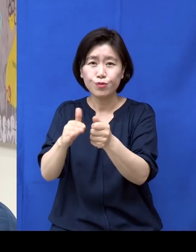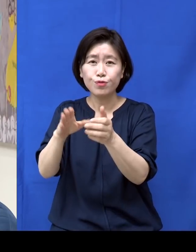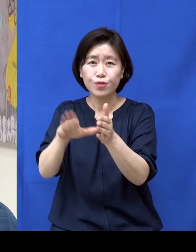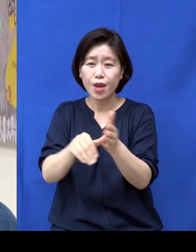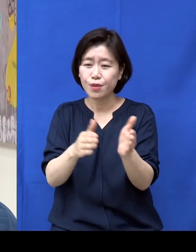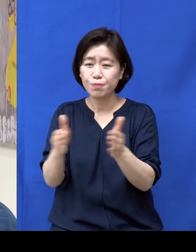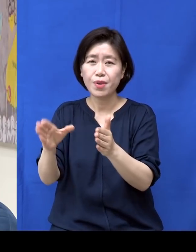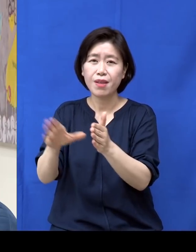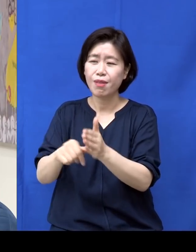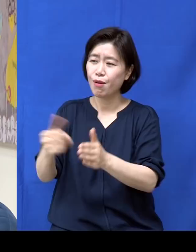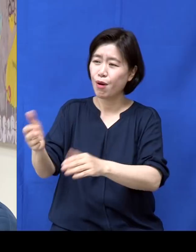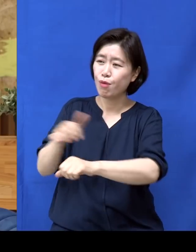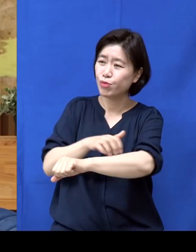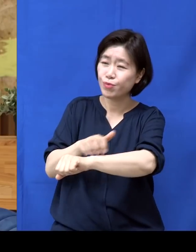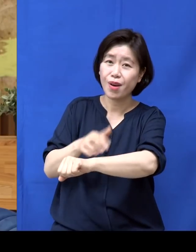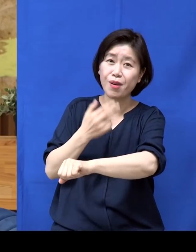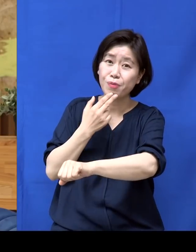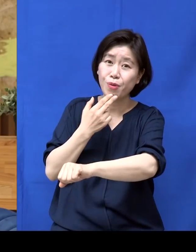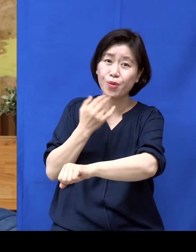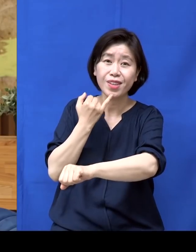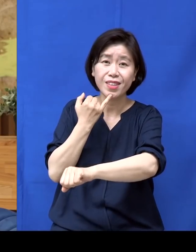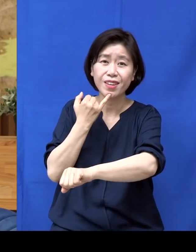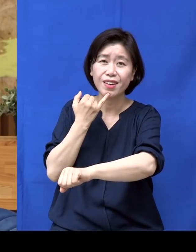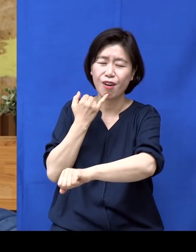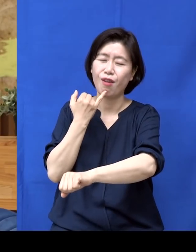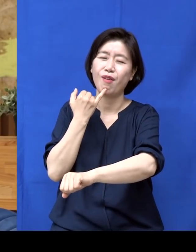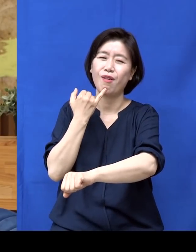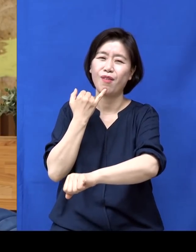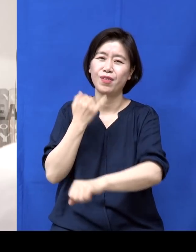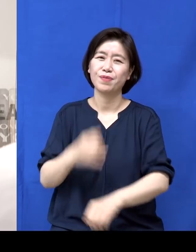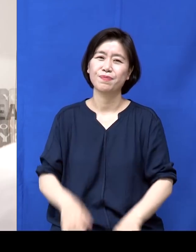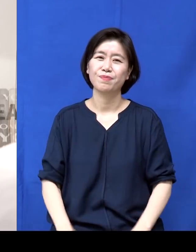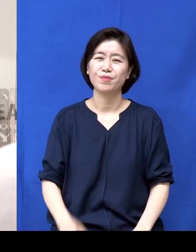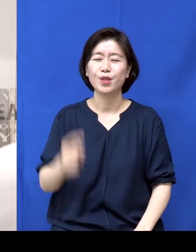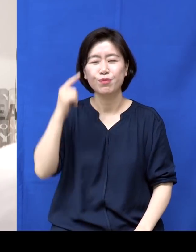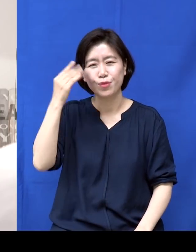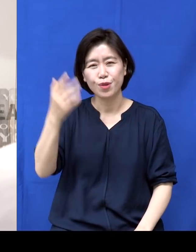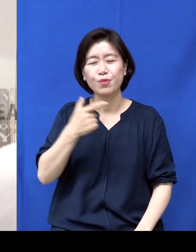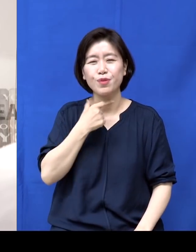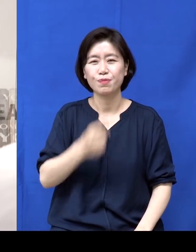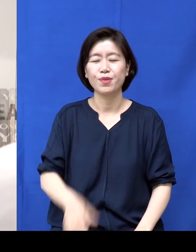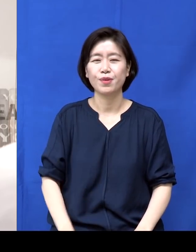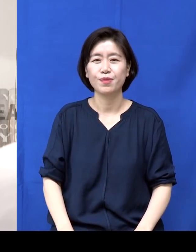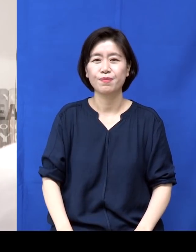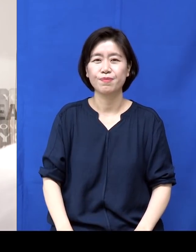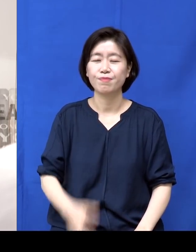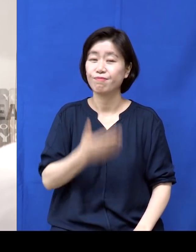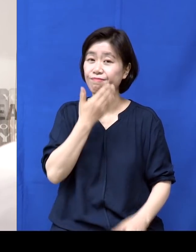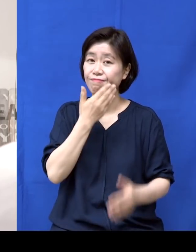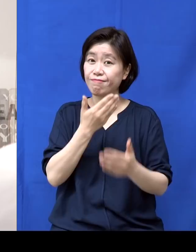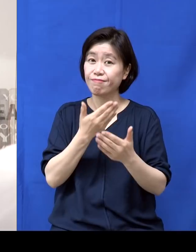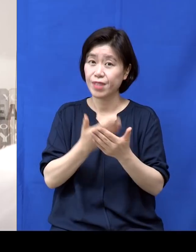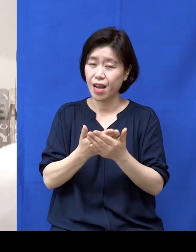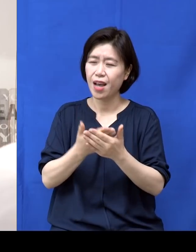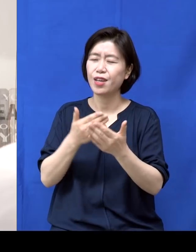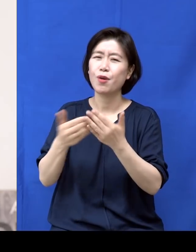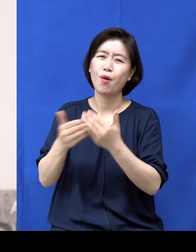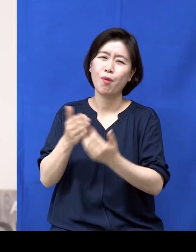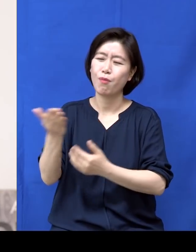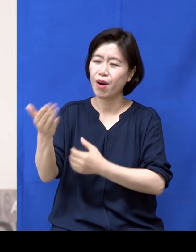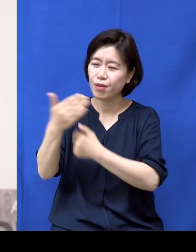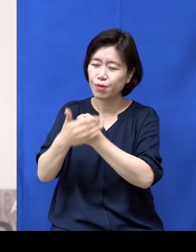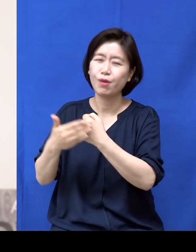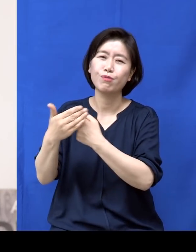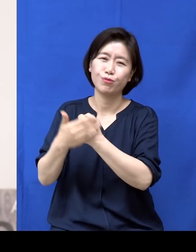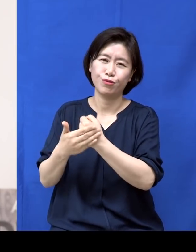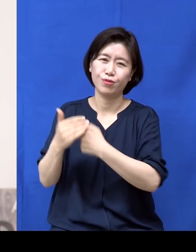없으셨냐? 있으셨다면 용서해라. 미안하다. 예. 하고 너무 귀한 경험들을 했다. 우리가 고인을 통해서